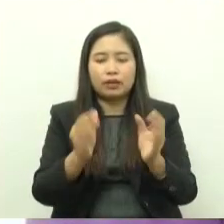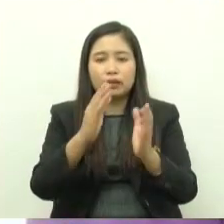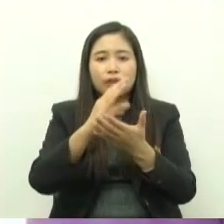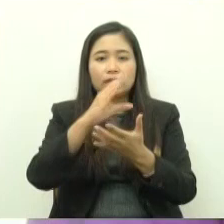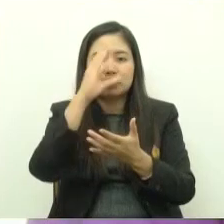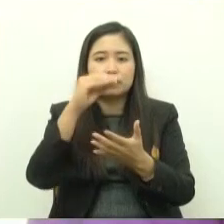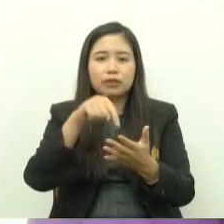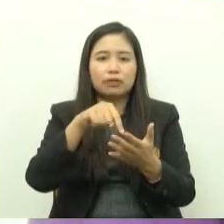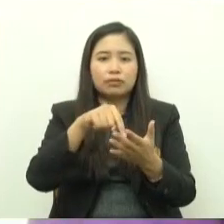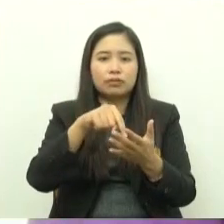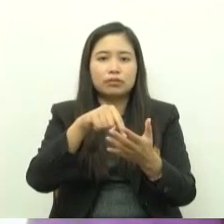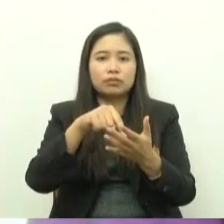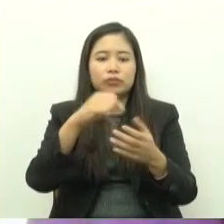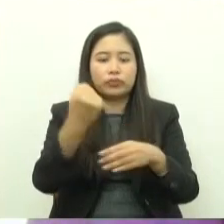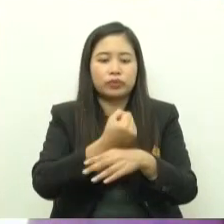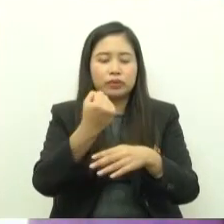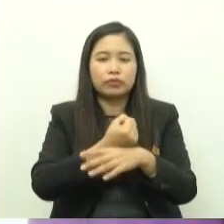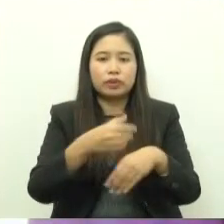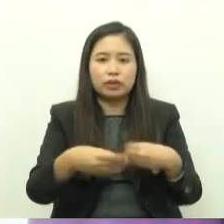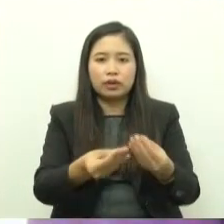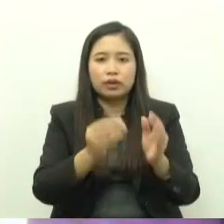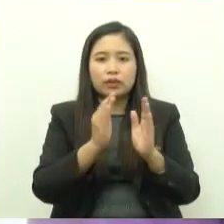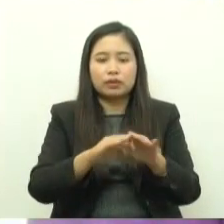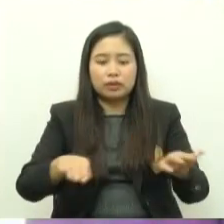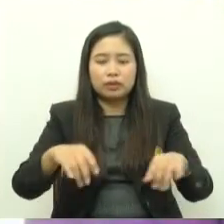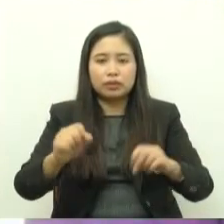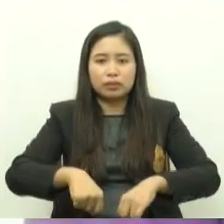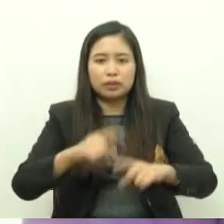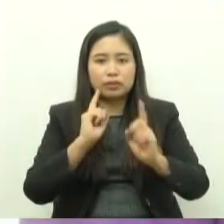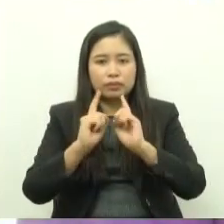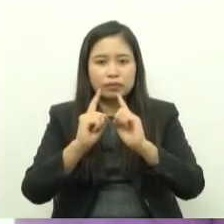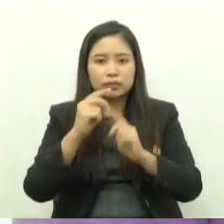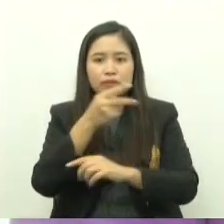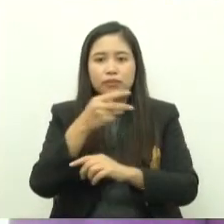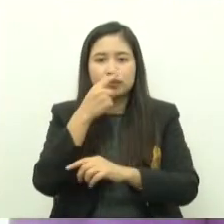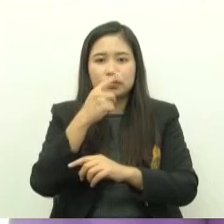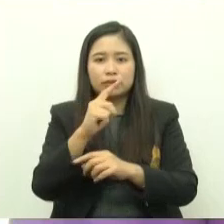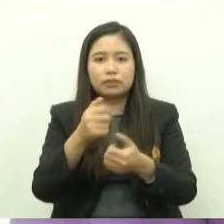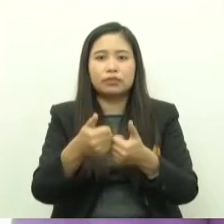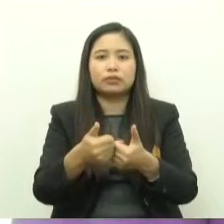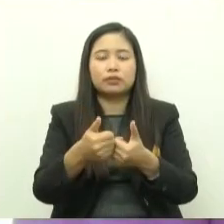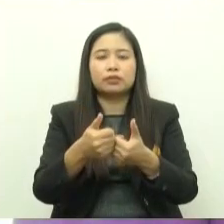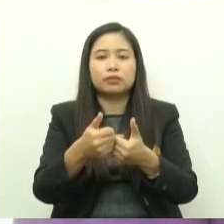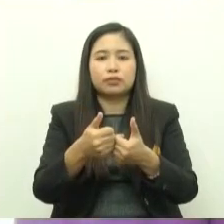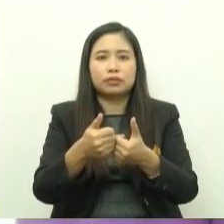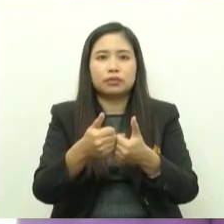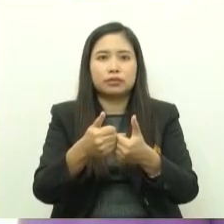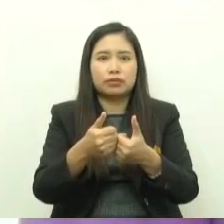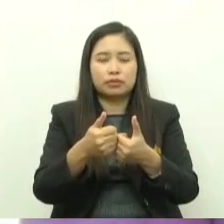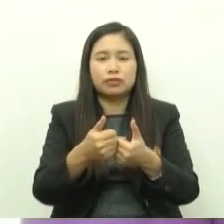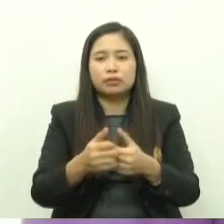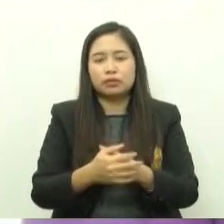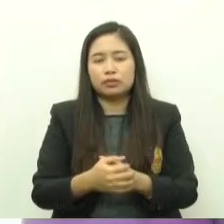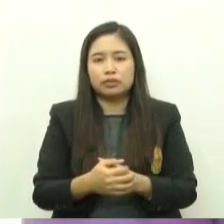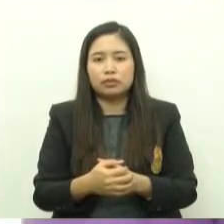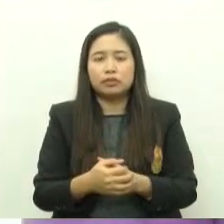อ่าฝึกให้ครูฝึกเด็กสื่อสารนะคะซึ่งเป็นเป็นซึ่งเป็นจุดเน้นของสพปน้านเขต 2ก็คือการใช้ภาษาไทยในการสื่อ